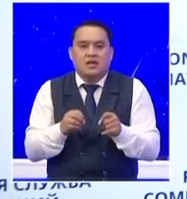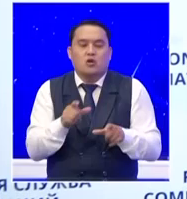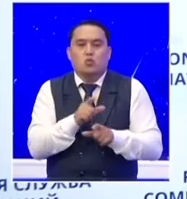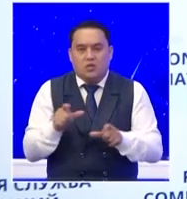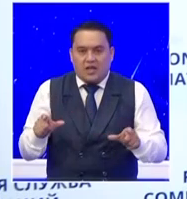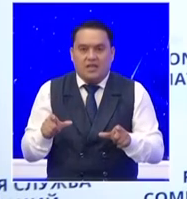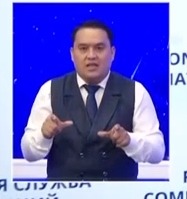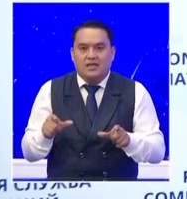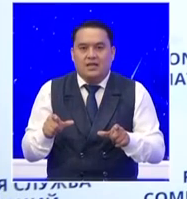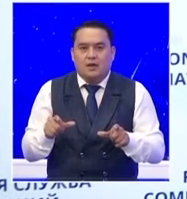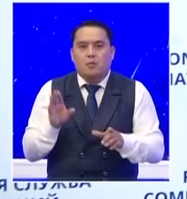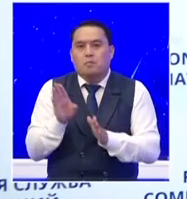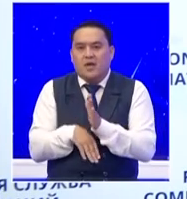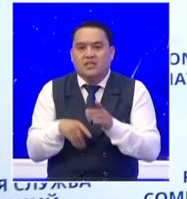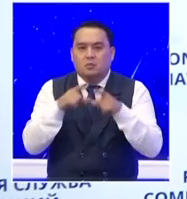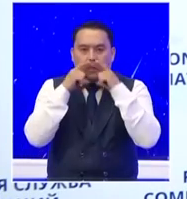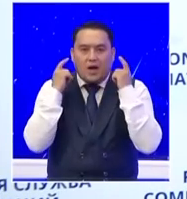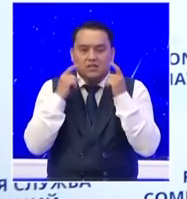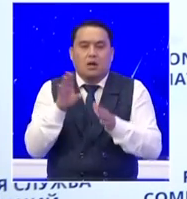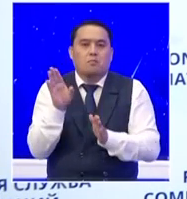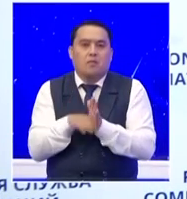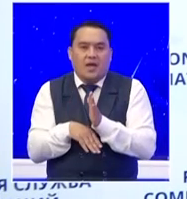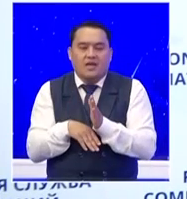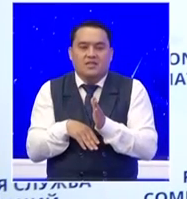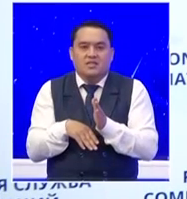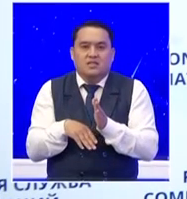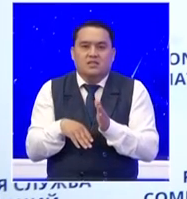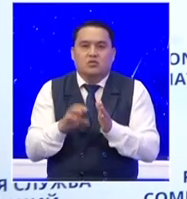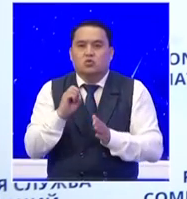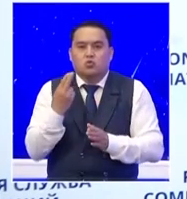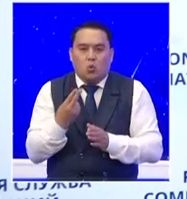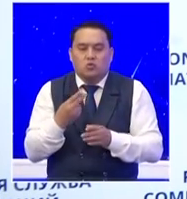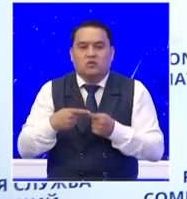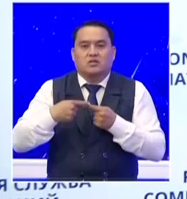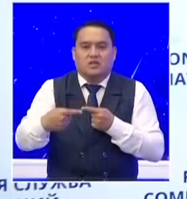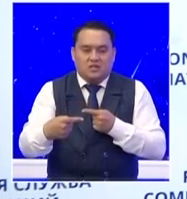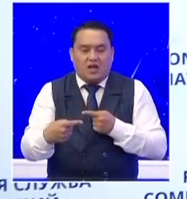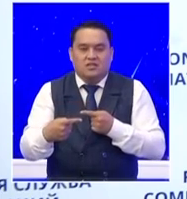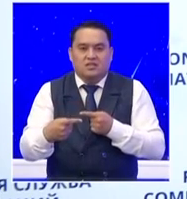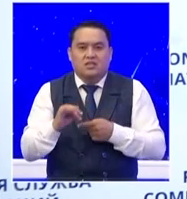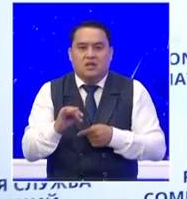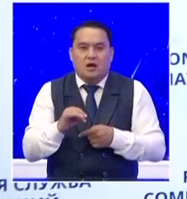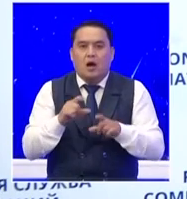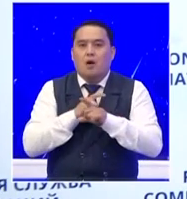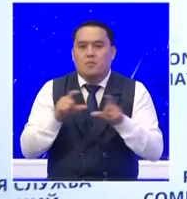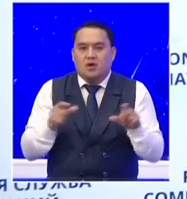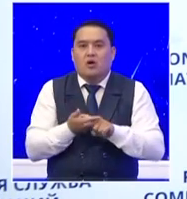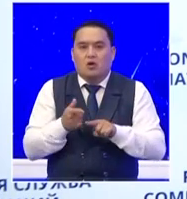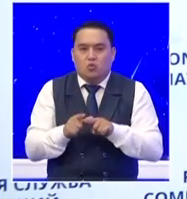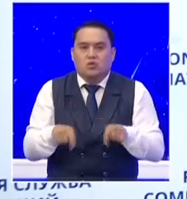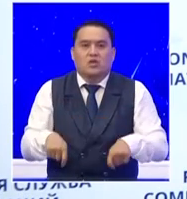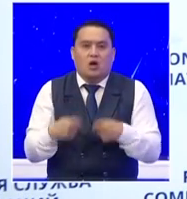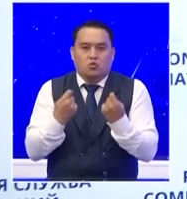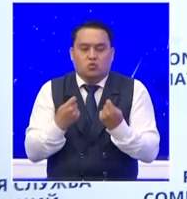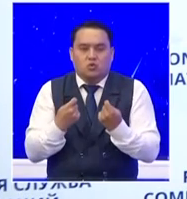людей без масок, без соблюдения социальной дистанции и объектов, которые будут